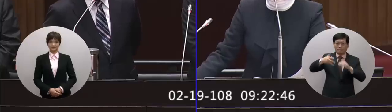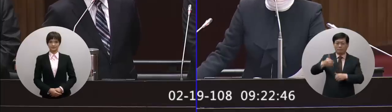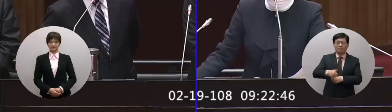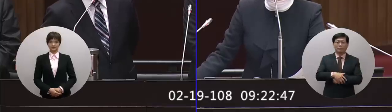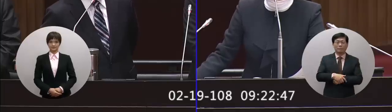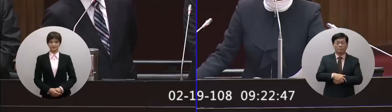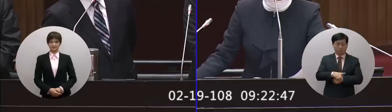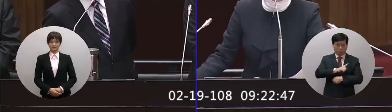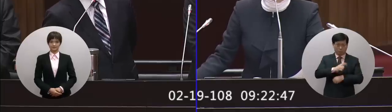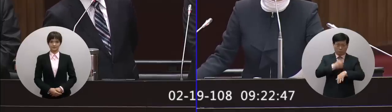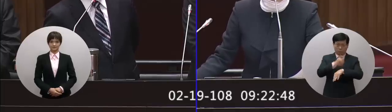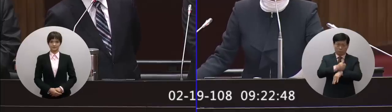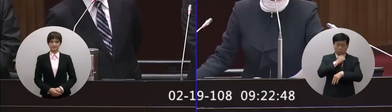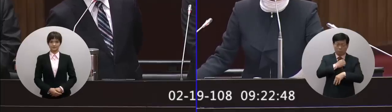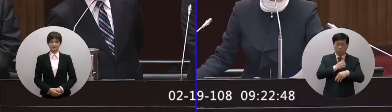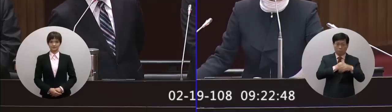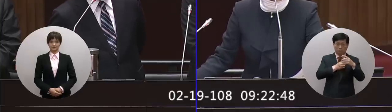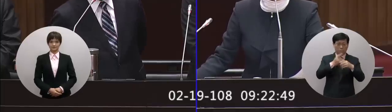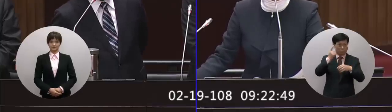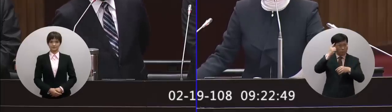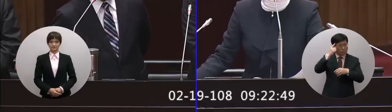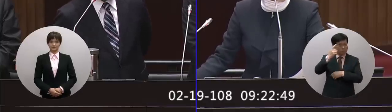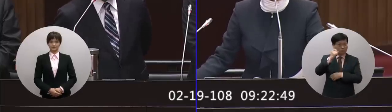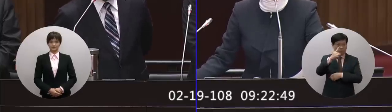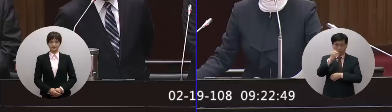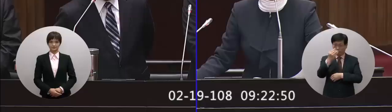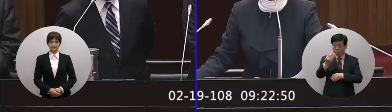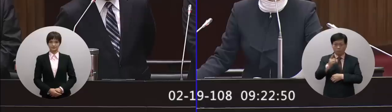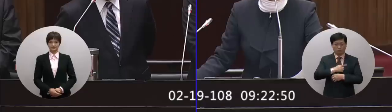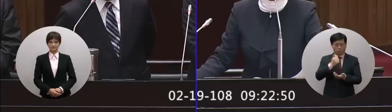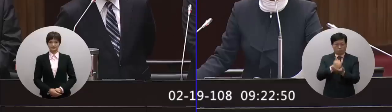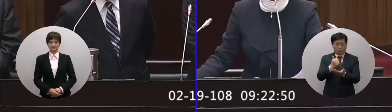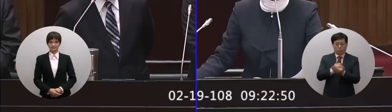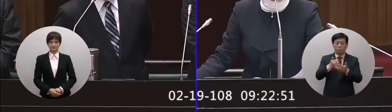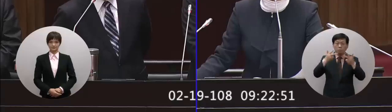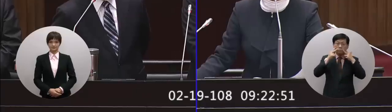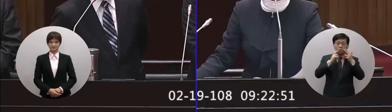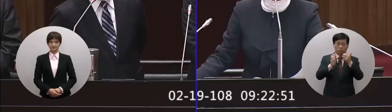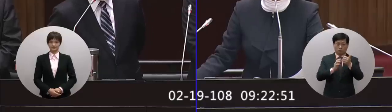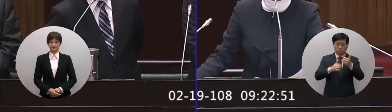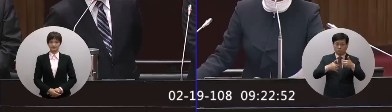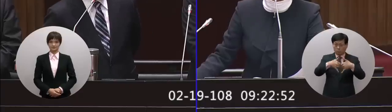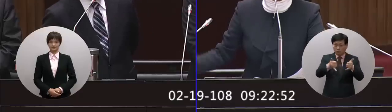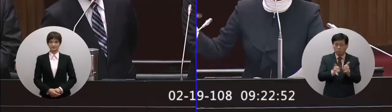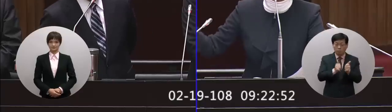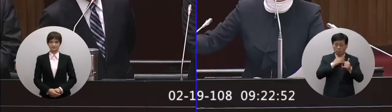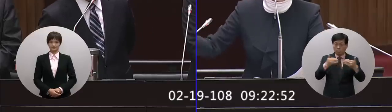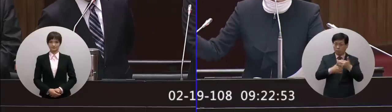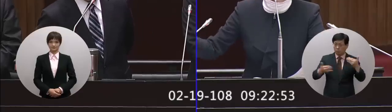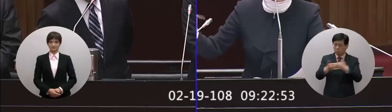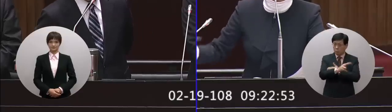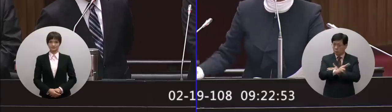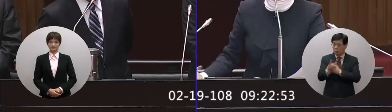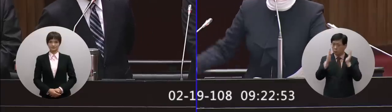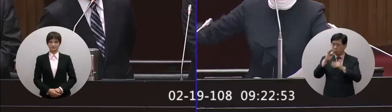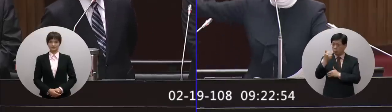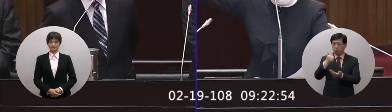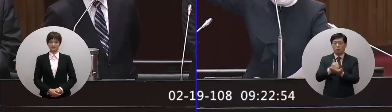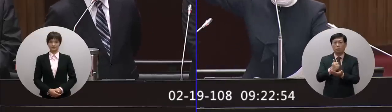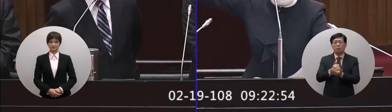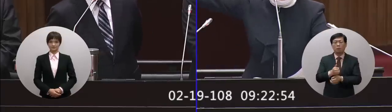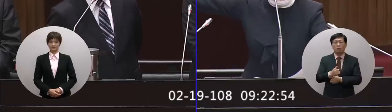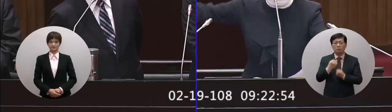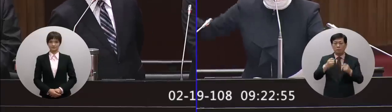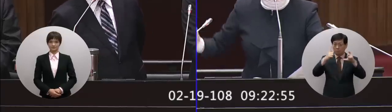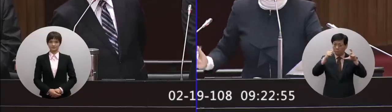长。他在任期的109天的任期，他做到了原住民族地区交通上的转型正义。我们可